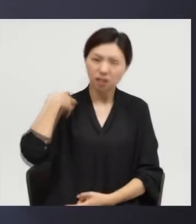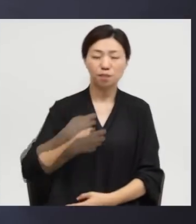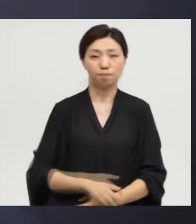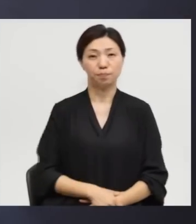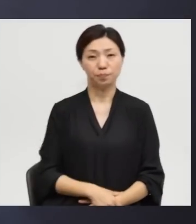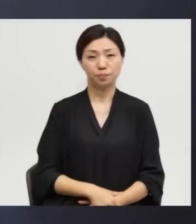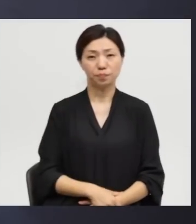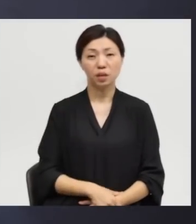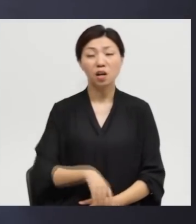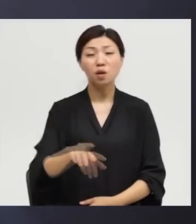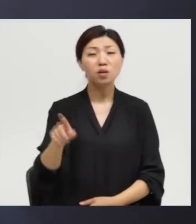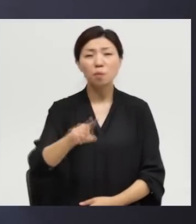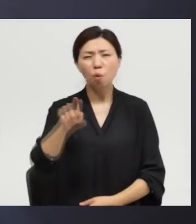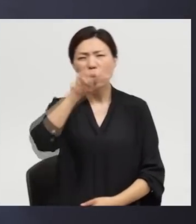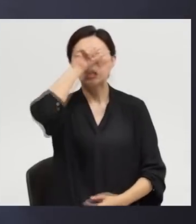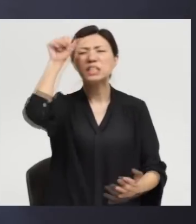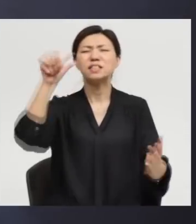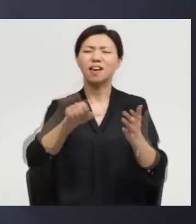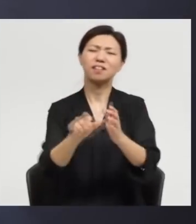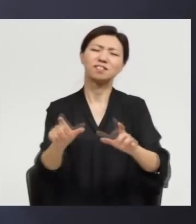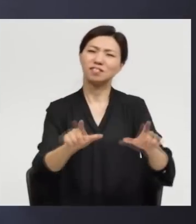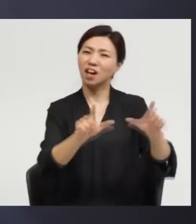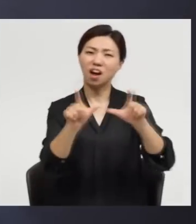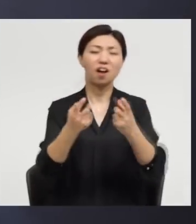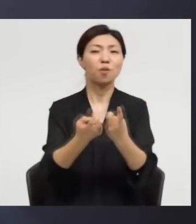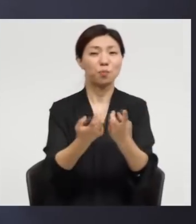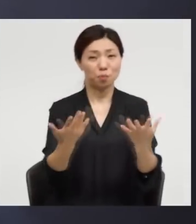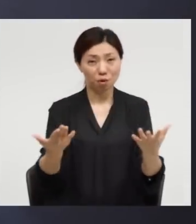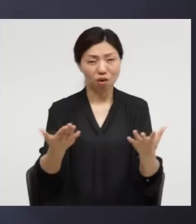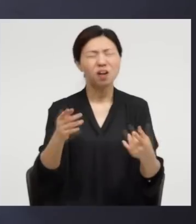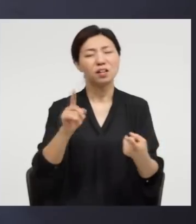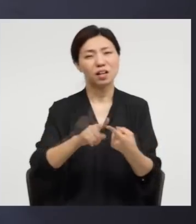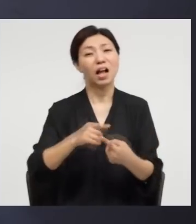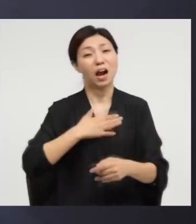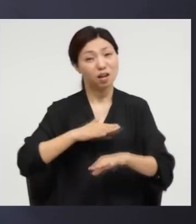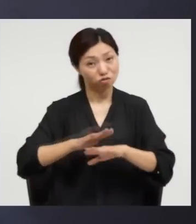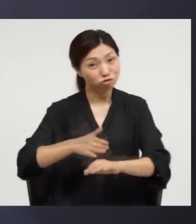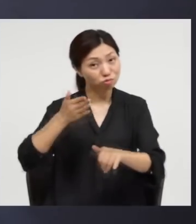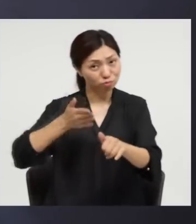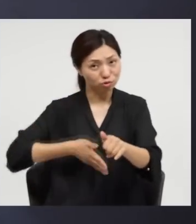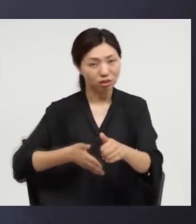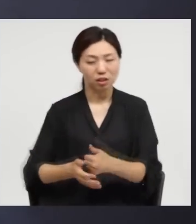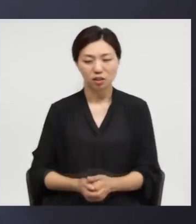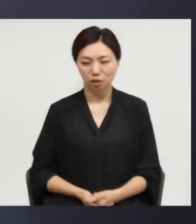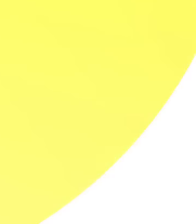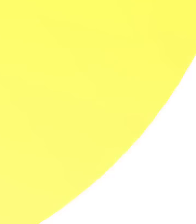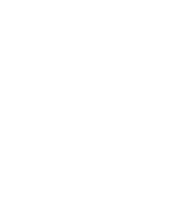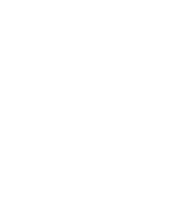수밖에 없다. 그게 인생이다. 이렇게 이해하시고. 예,